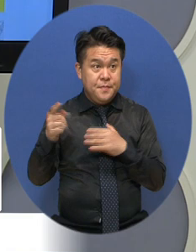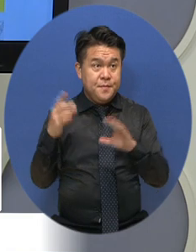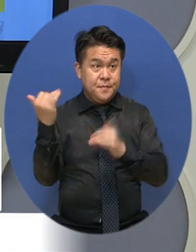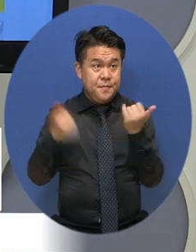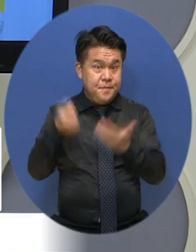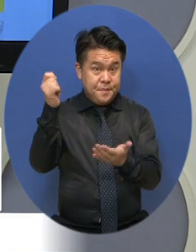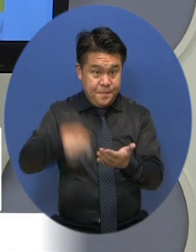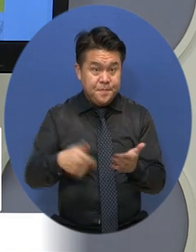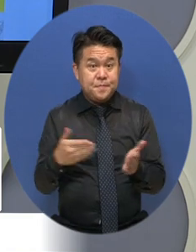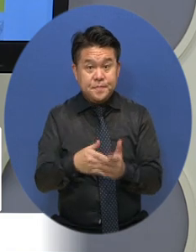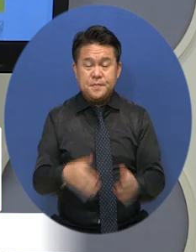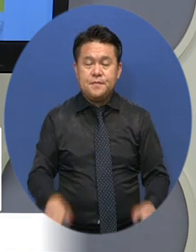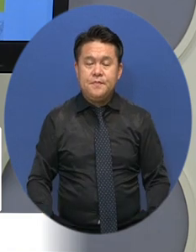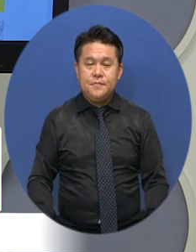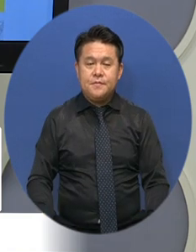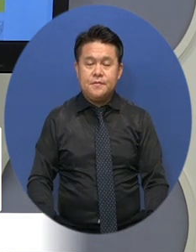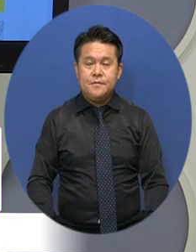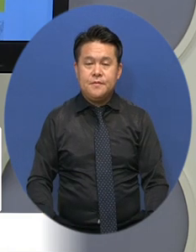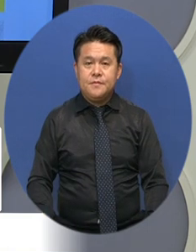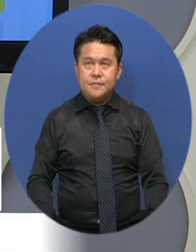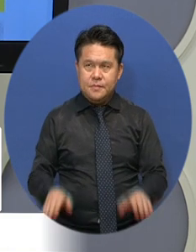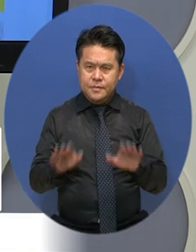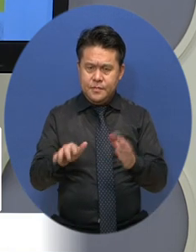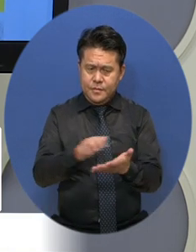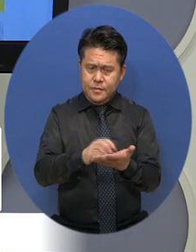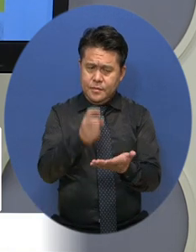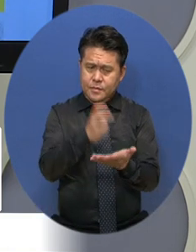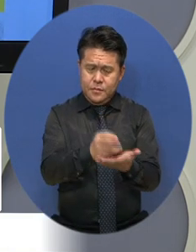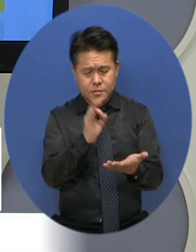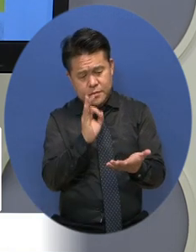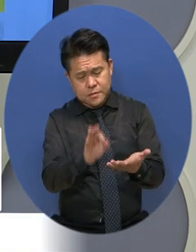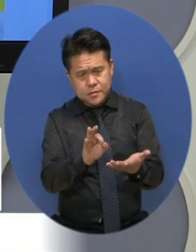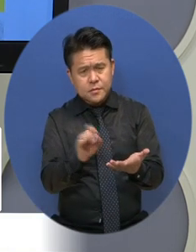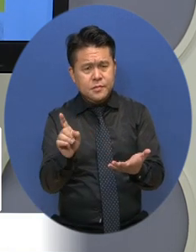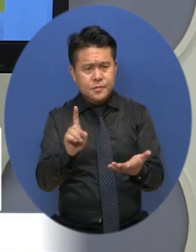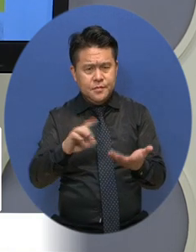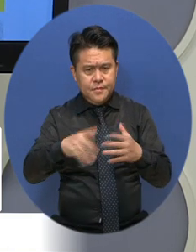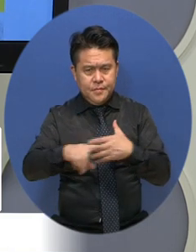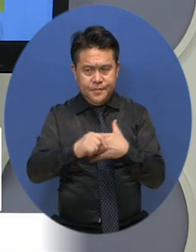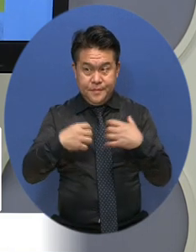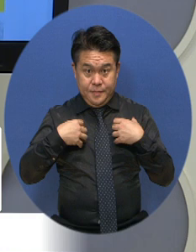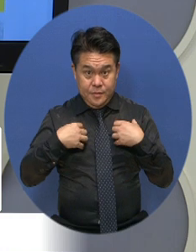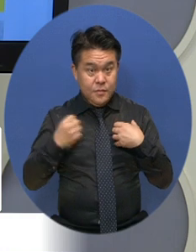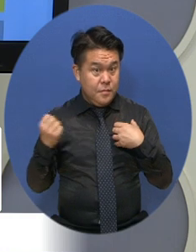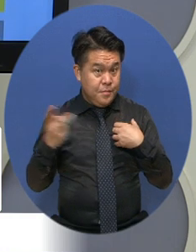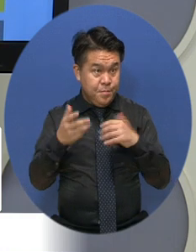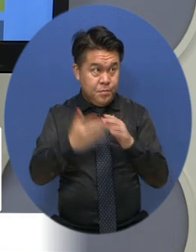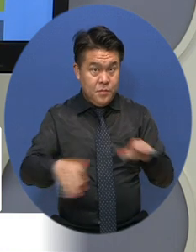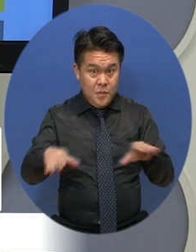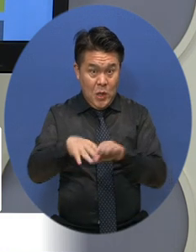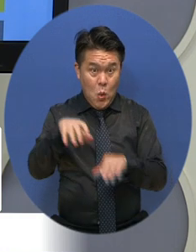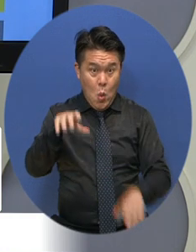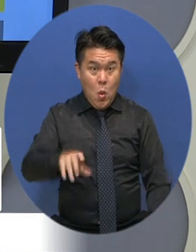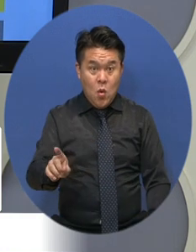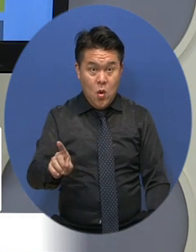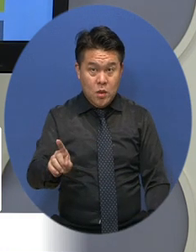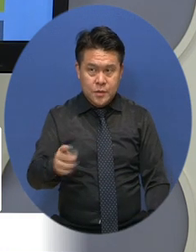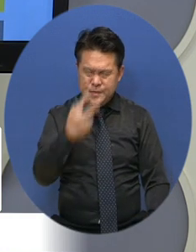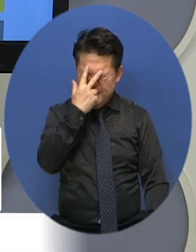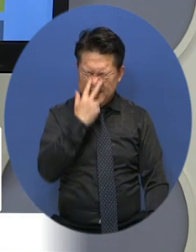문턱을 넘게 됐는데요 현행 점자 법을 서는 국가와 지방자치단체 공공기관 은